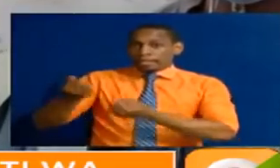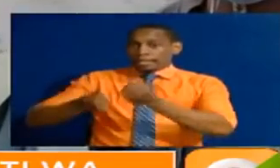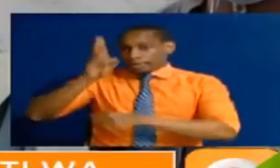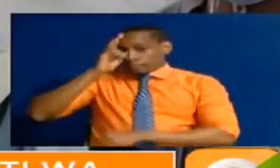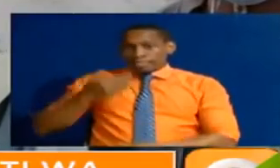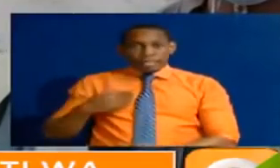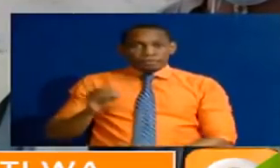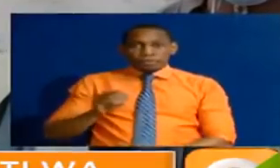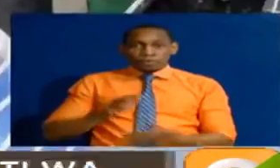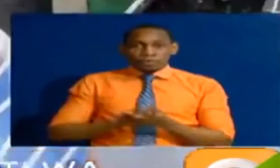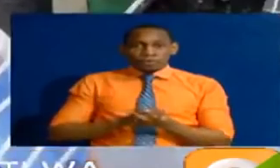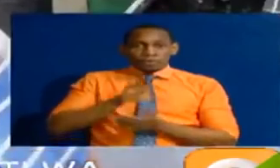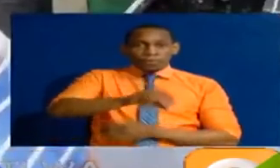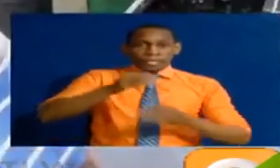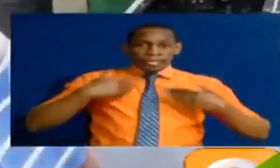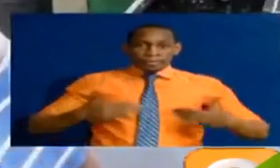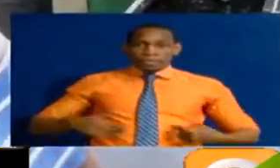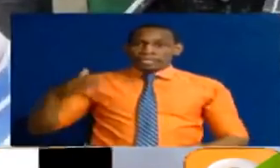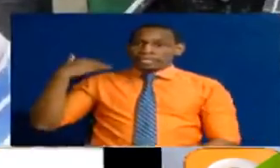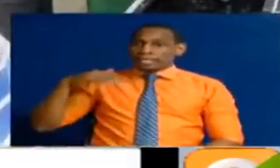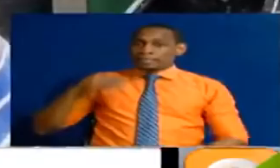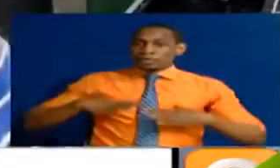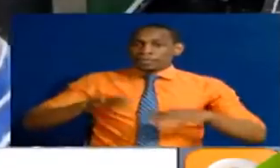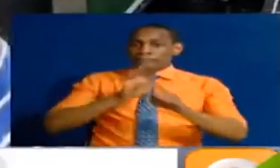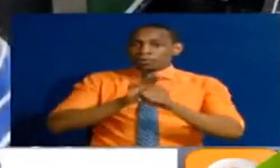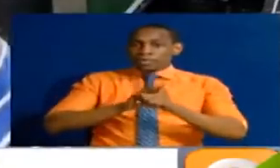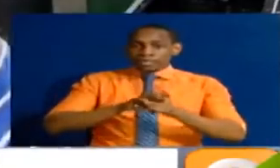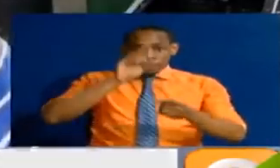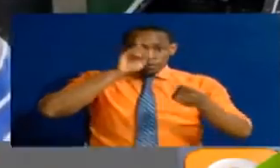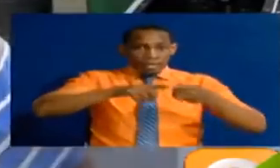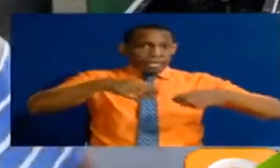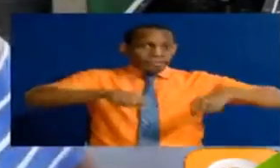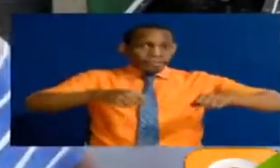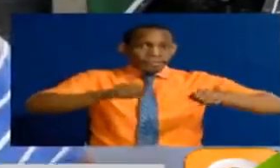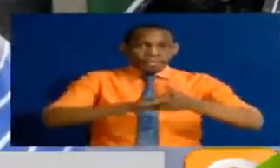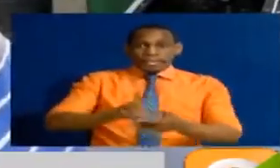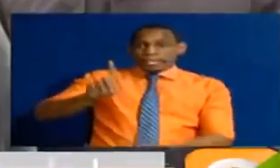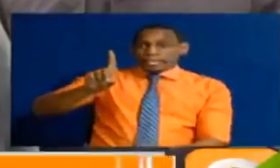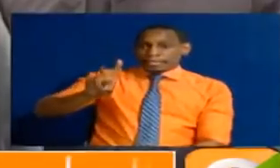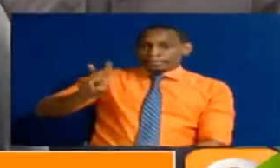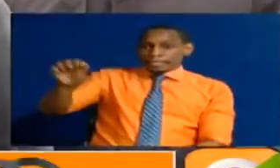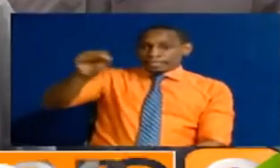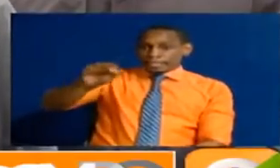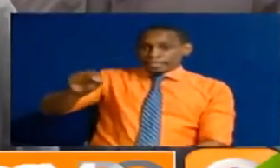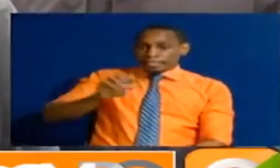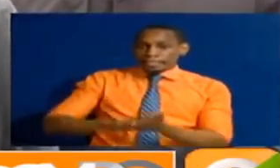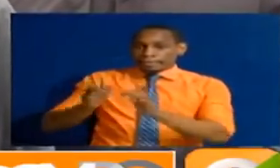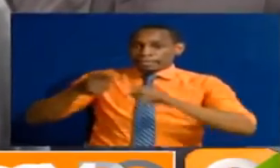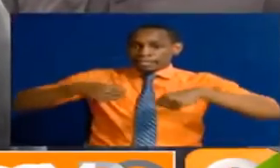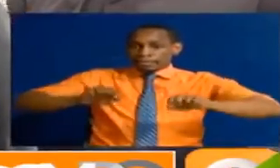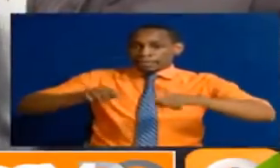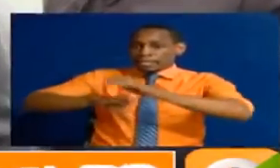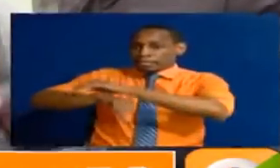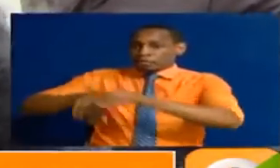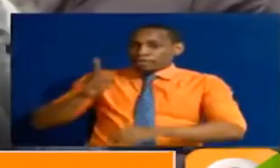ya kufuatilia kuchukua mwili huo. Wakora wamekuwa wengi wakiwinda hasa hii pikipiki aina ya TVS. Tangia pikipiki ya kwanza